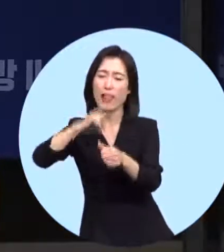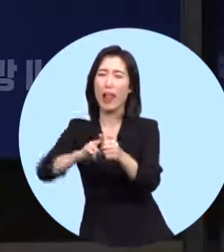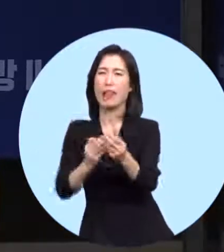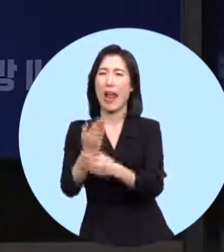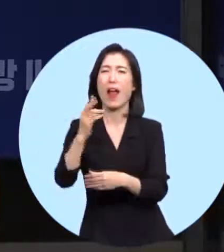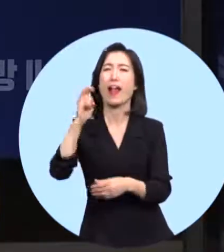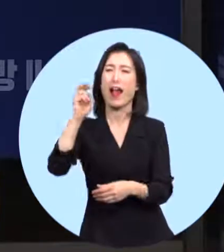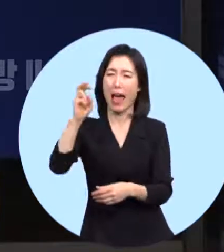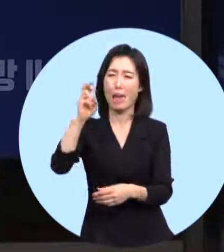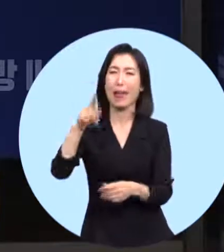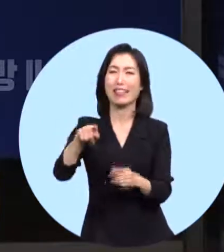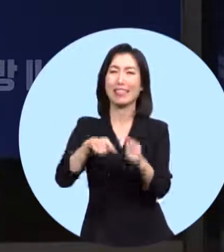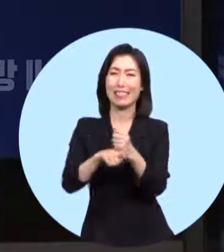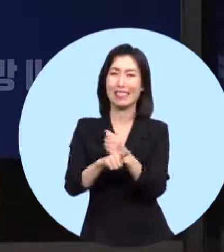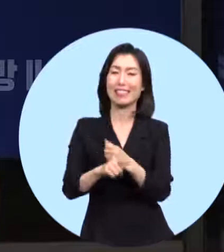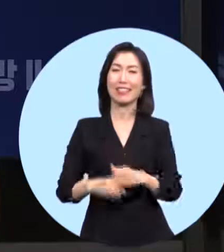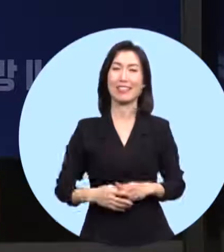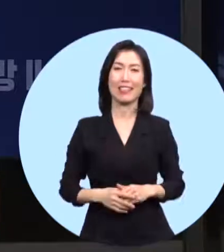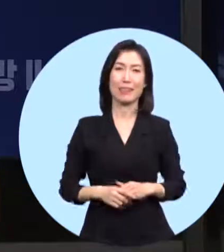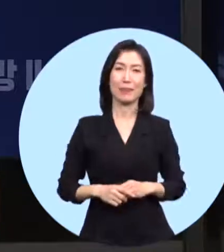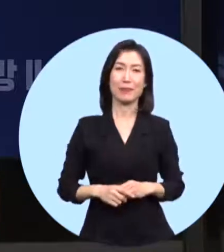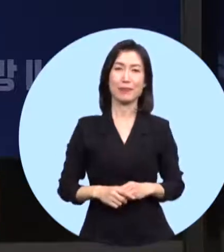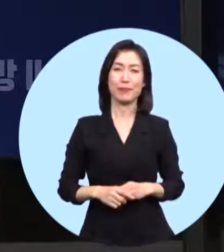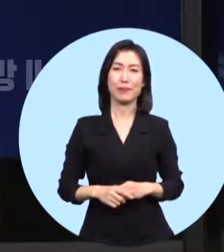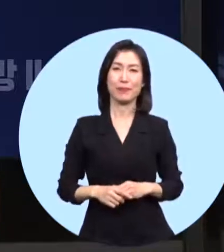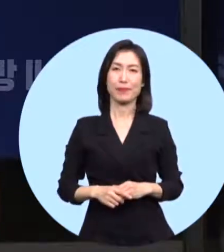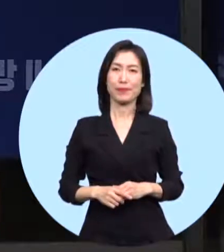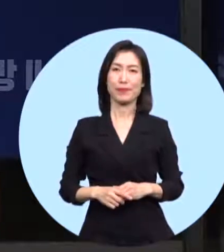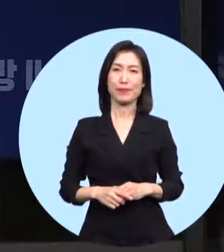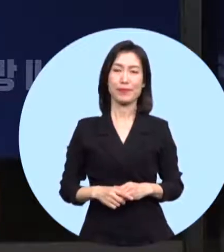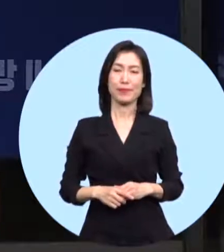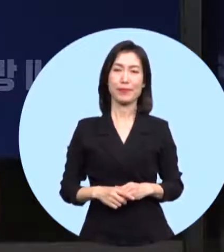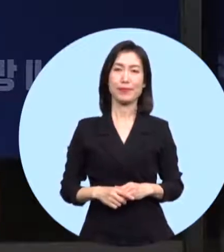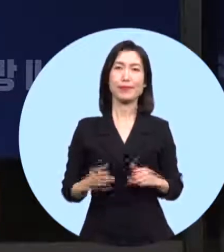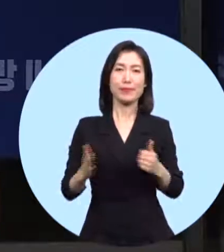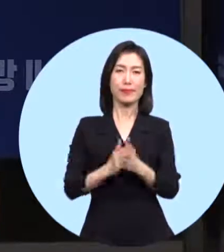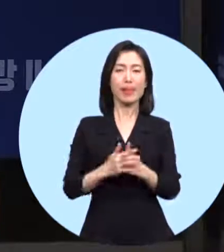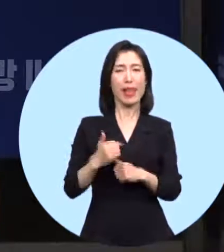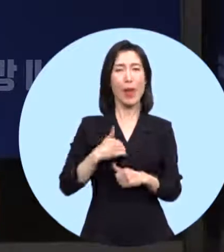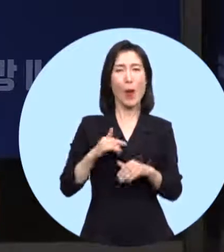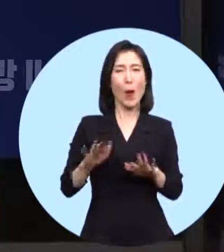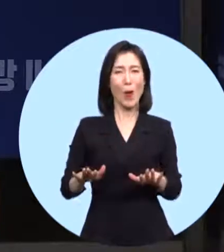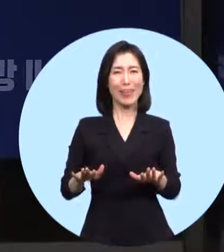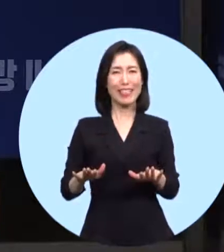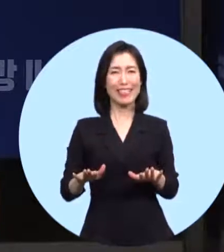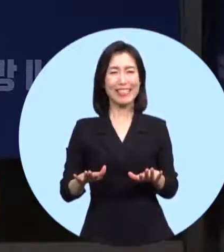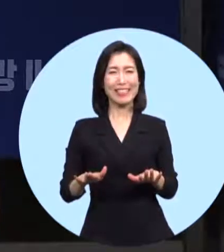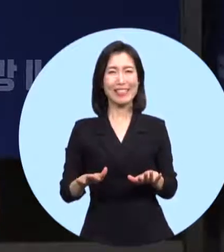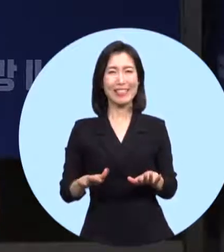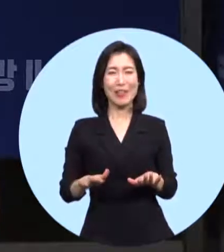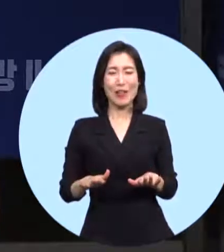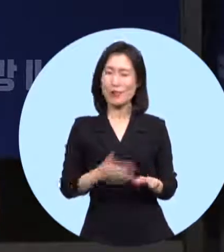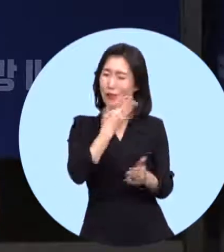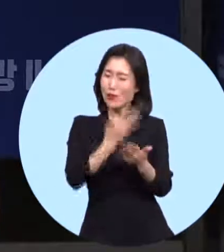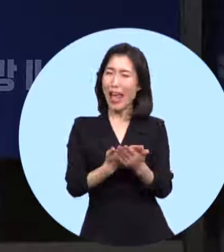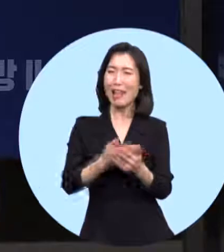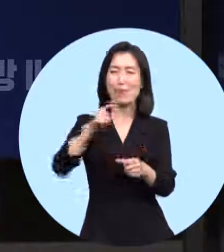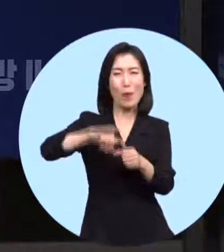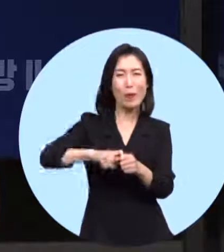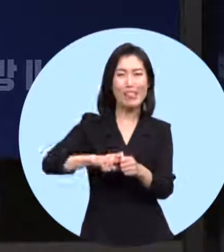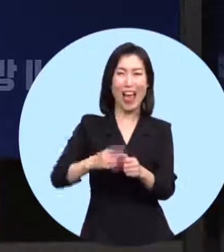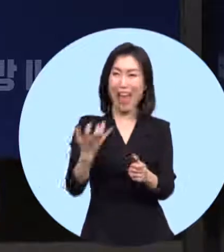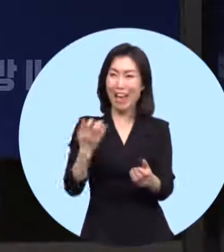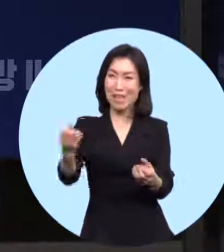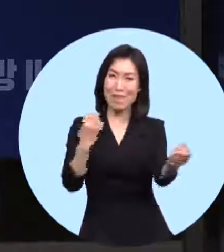이루어질 수 있다는 것을 의미하기도 합니다. 그렇기 때문에 이제 오늘 뭐 굉장히 큰 중요한 목적이라고 아까도